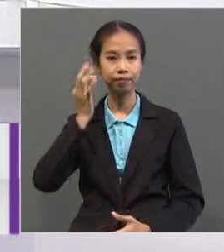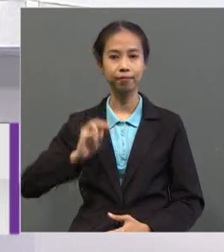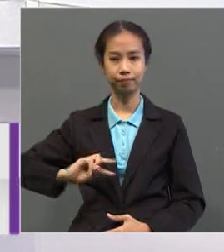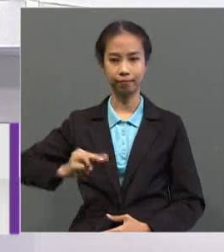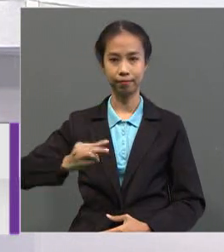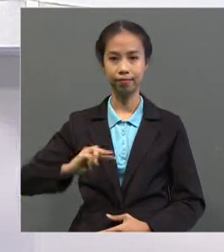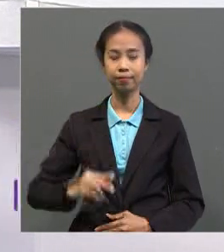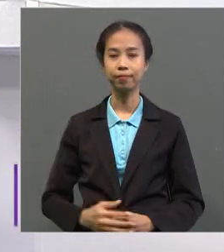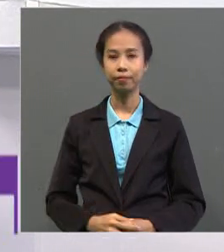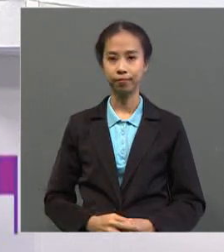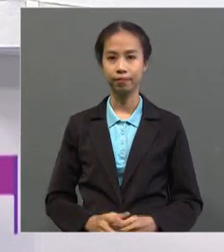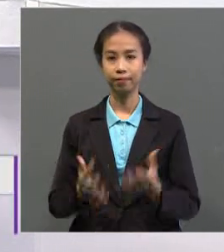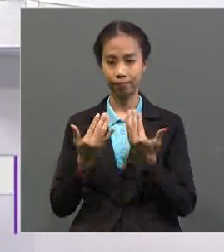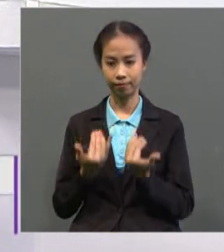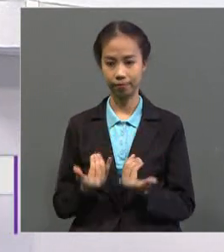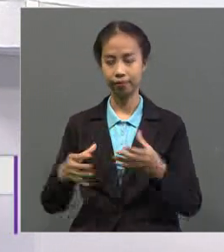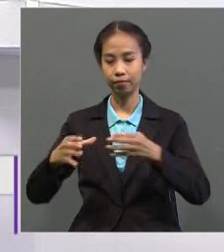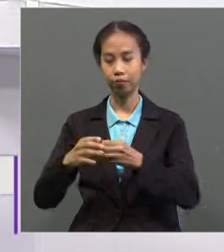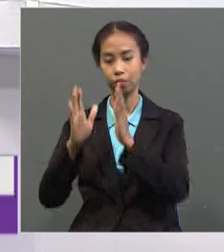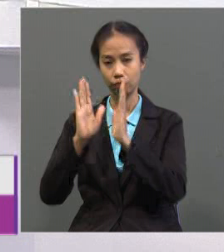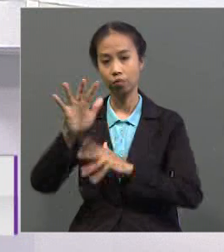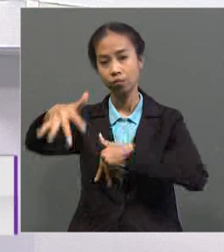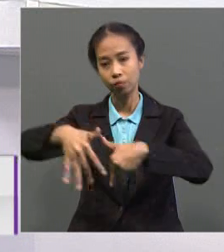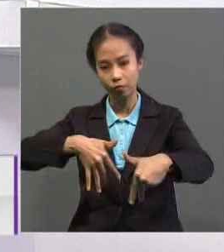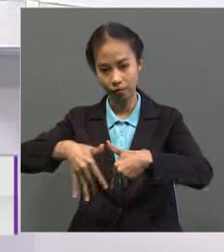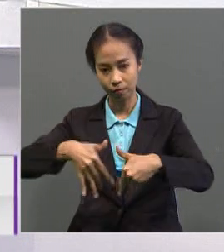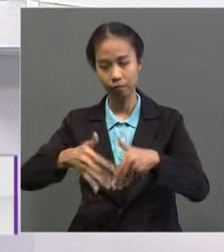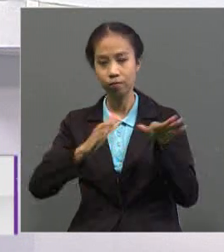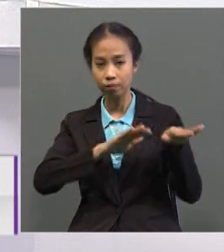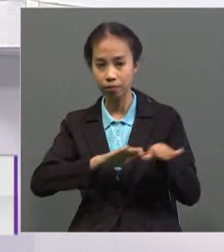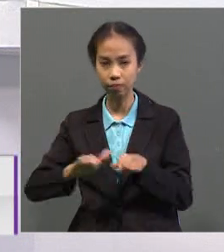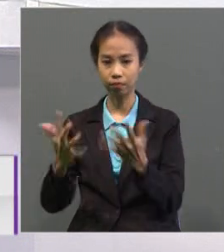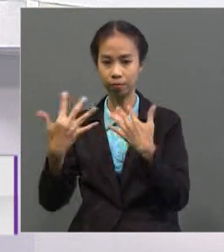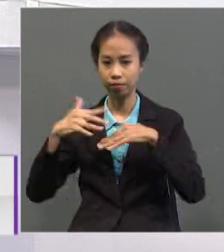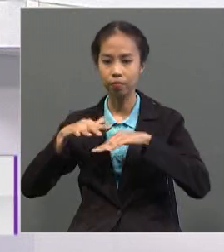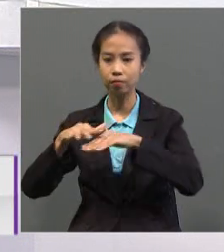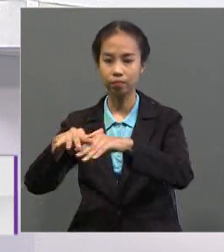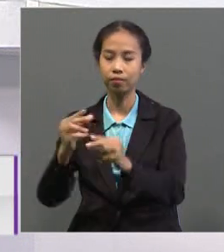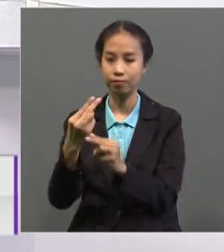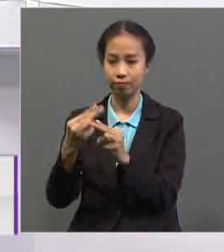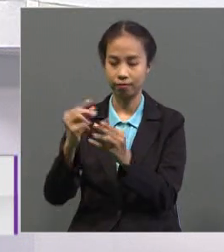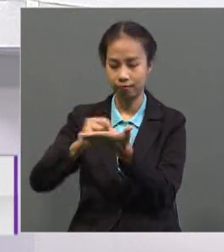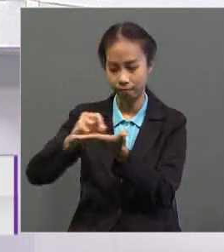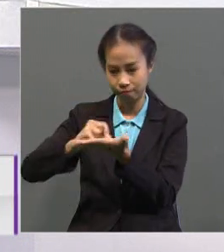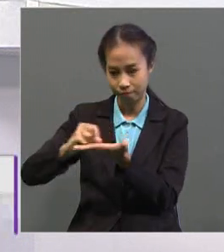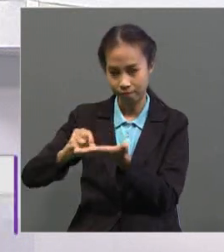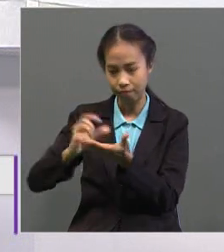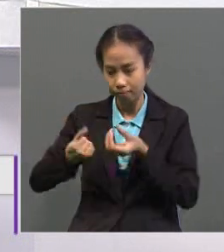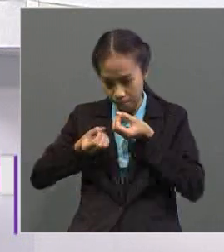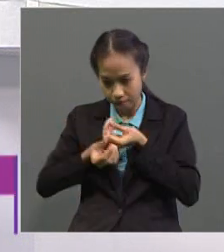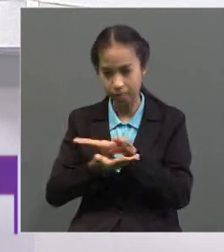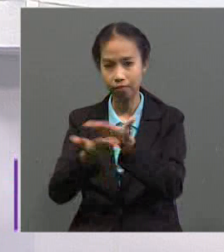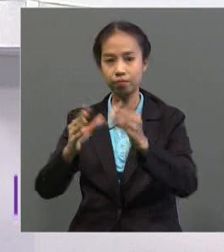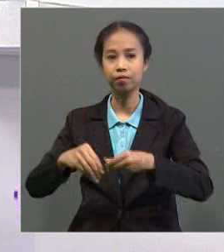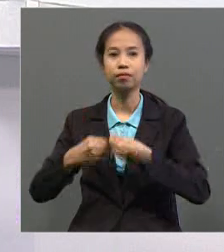ฑิตารีเกี่ยวคุ้มภัยค่ะคณะบุคคลและประชาชนก็พร้อมใจกันไปลงนามถวายพระพรสมเด็จพระเจ้าลูกเธอเจ้าฟ้าพัชรกิติยาภา